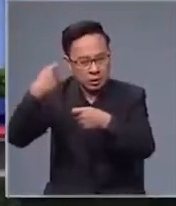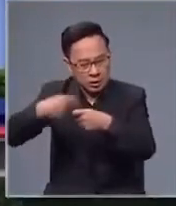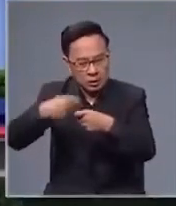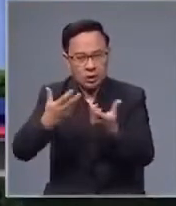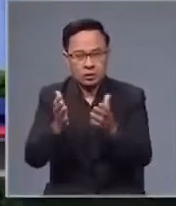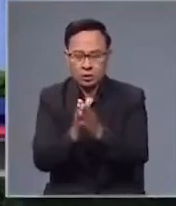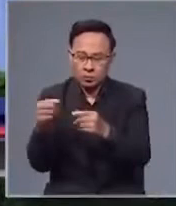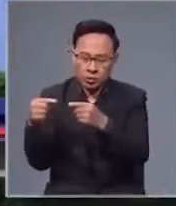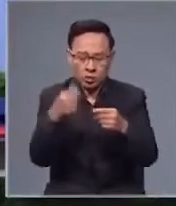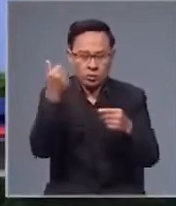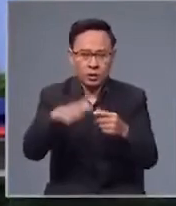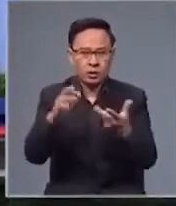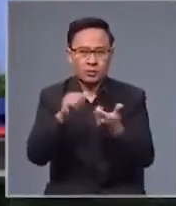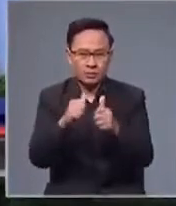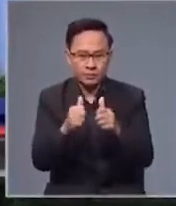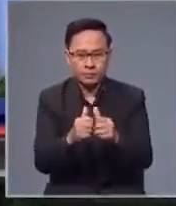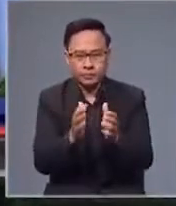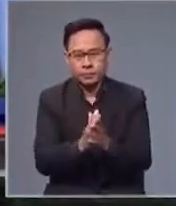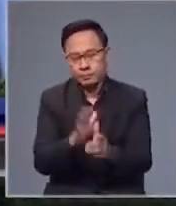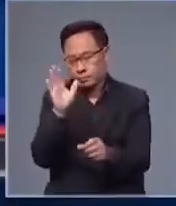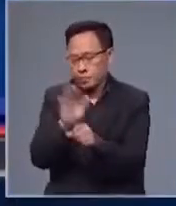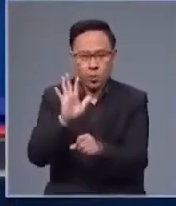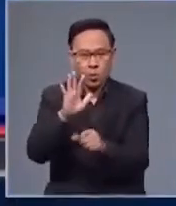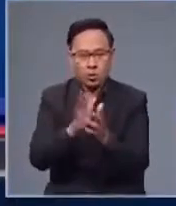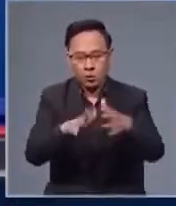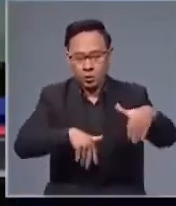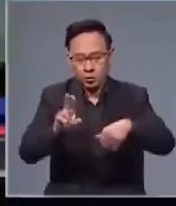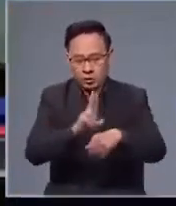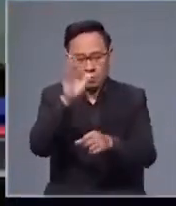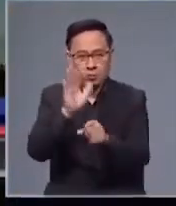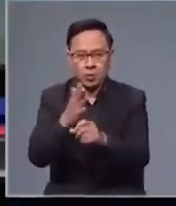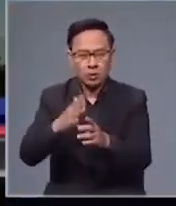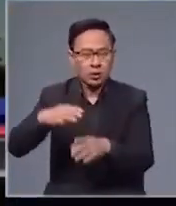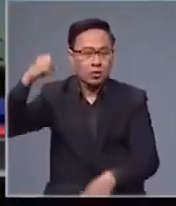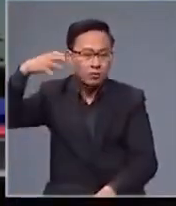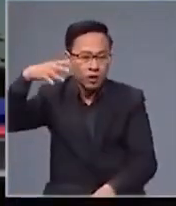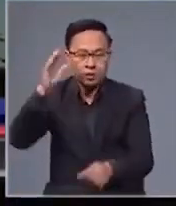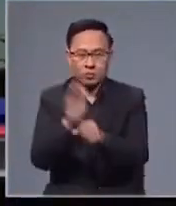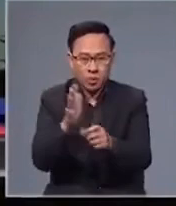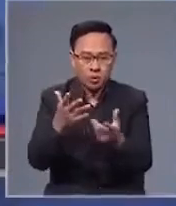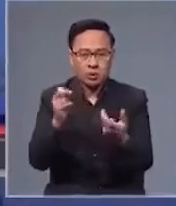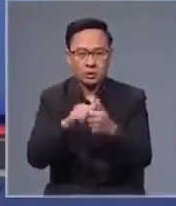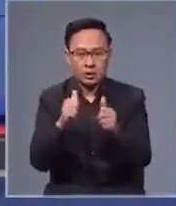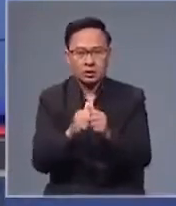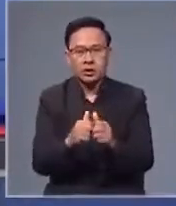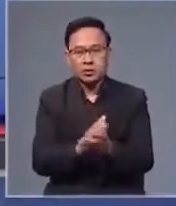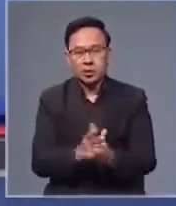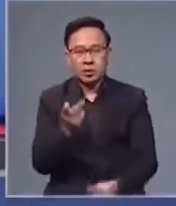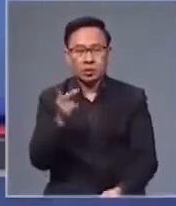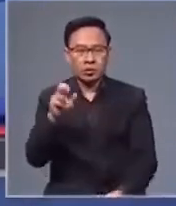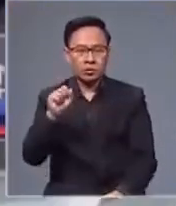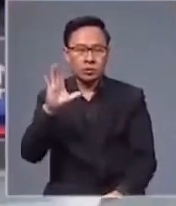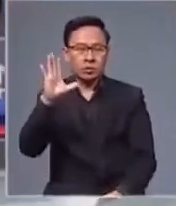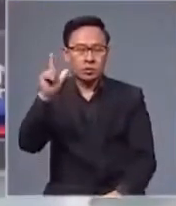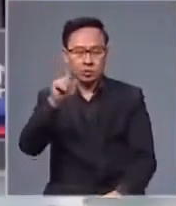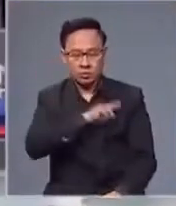ได้อย่างต่อเนื่องและเพียงพอต่อการใช้ของประชาชนในทุกภูมิภาค จากช่วงแรกที่คณะรักษาความสงบแห่งช